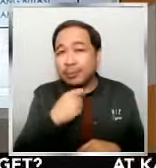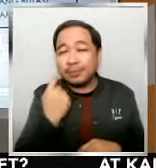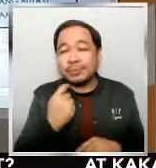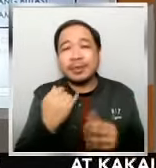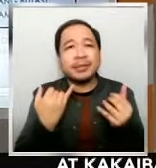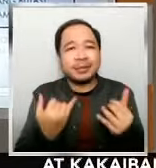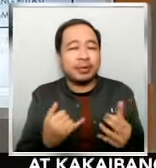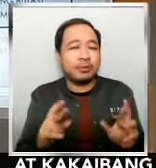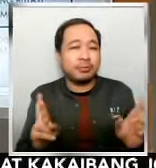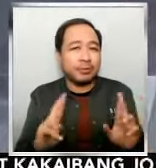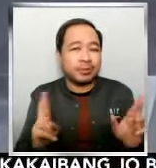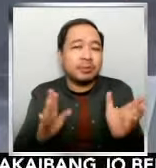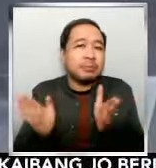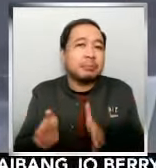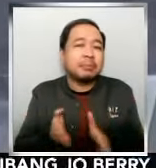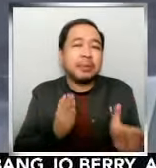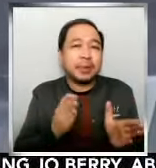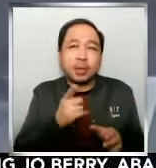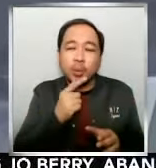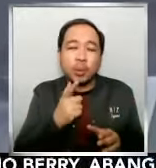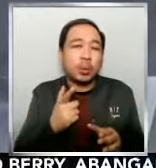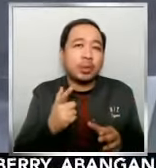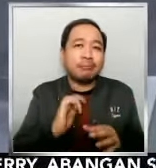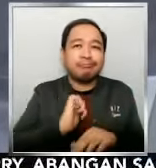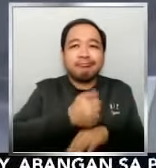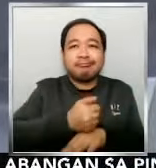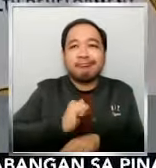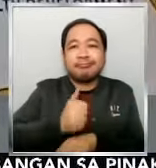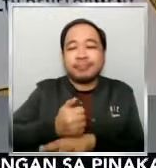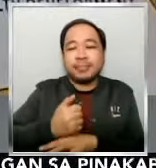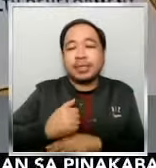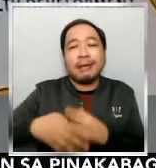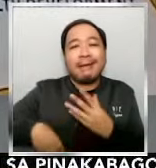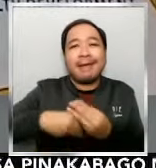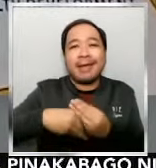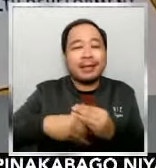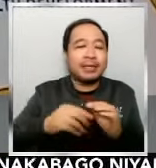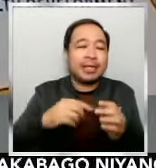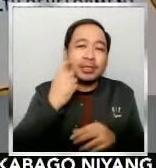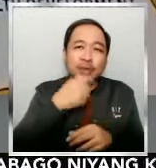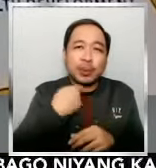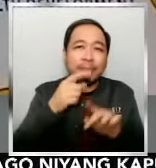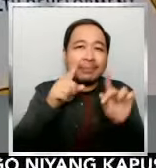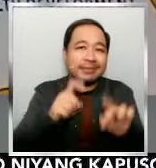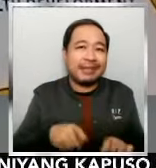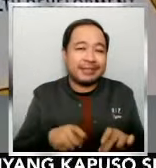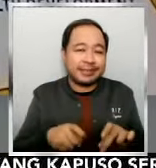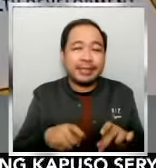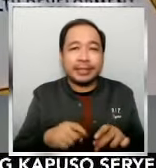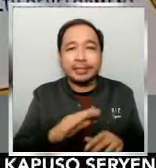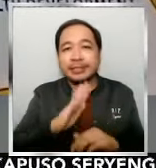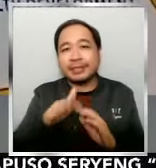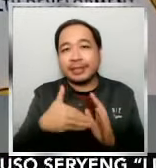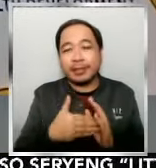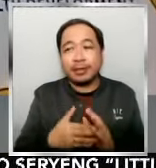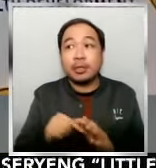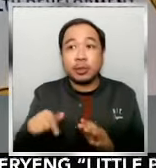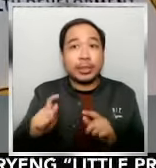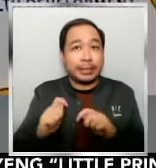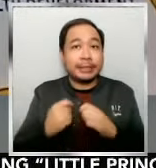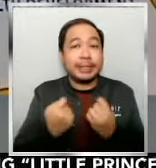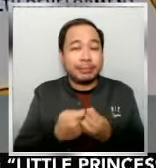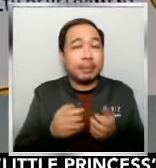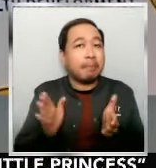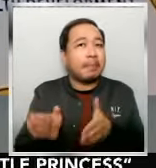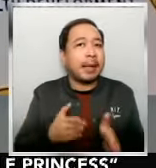ang pagtatalaga ng mga karagdagang swab testing booths. Yung ating team ho is planning to set up parang drive-through doon din